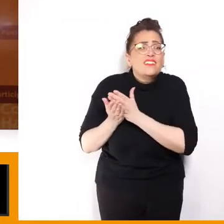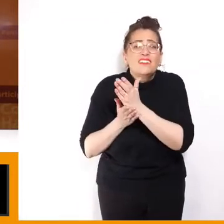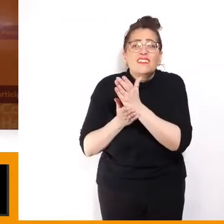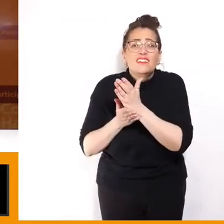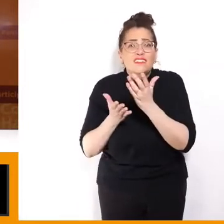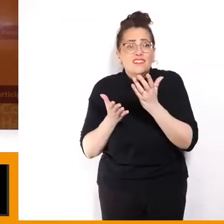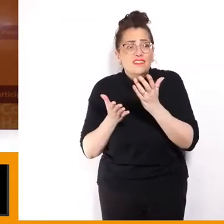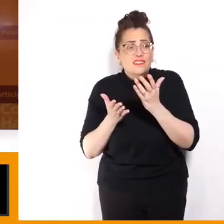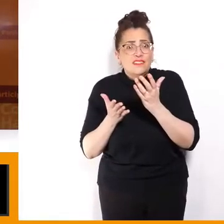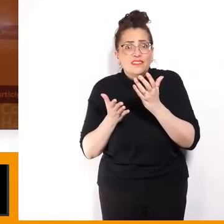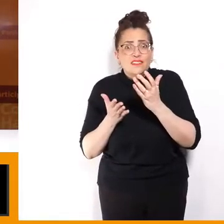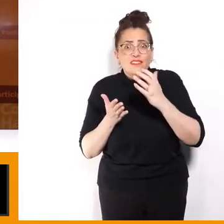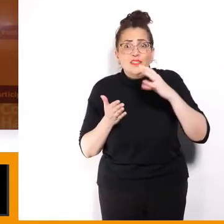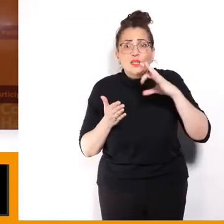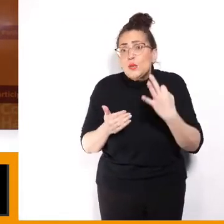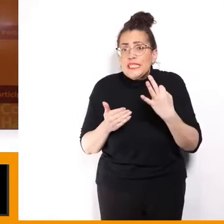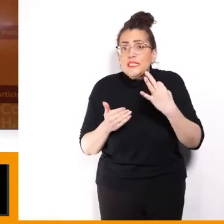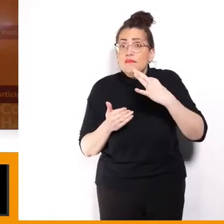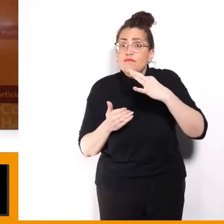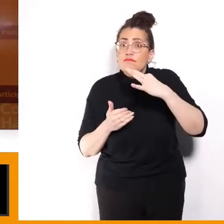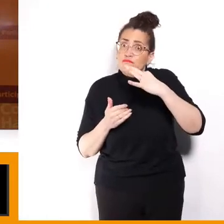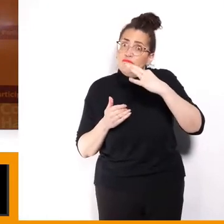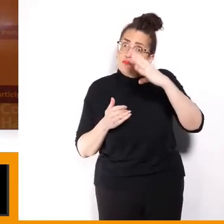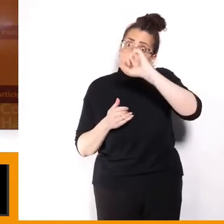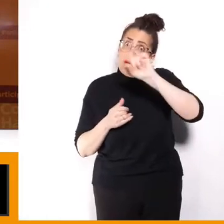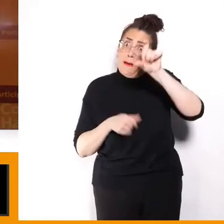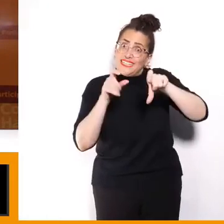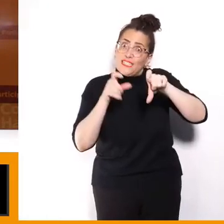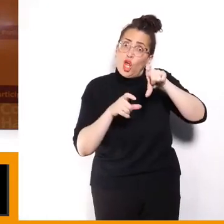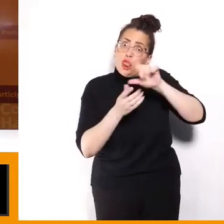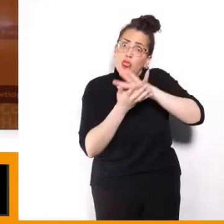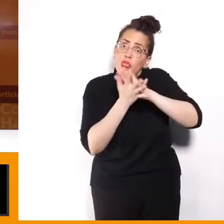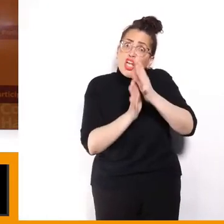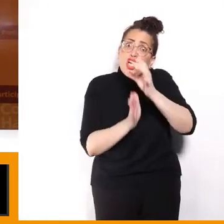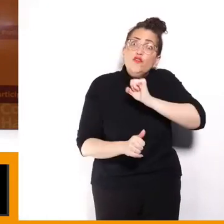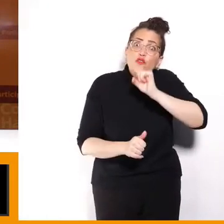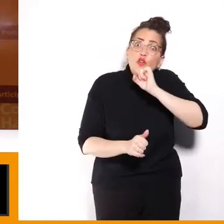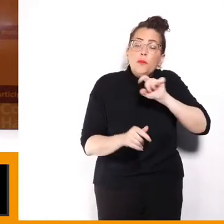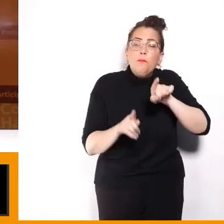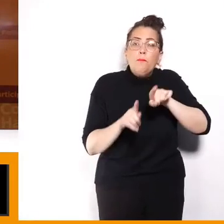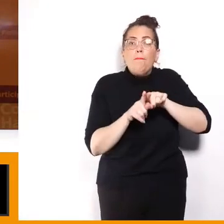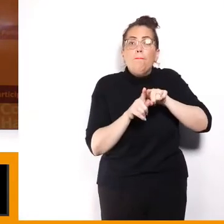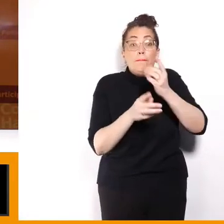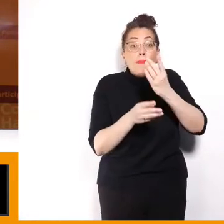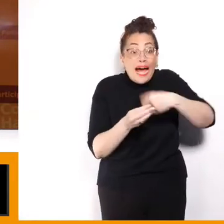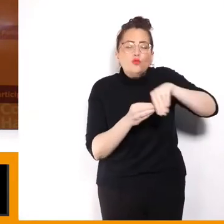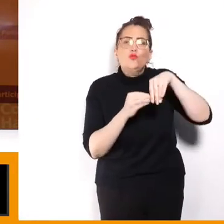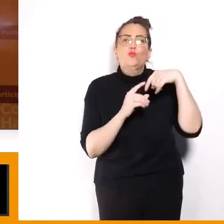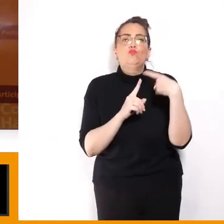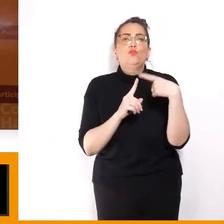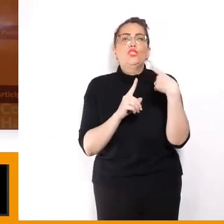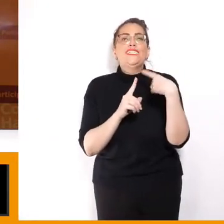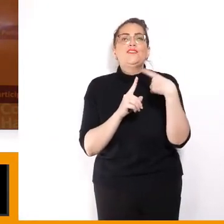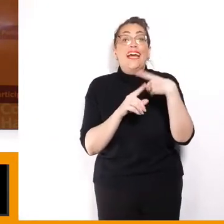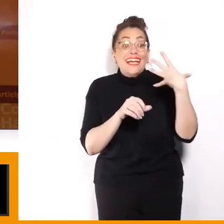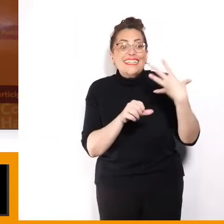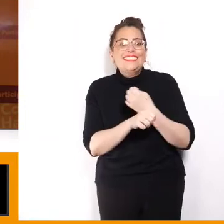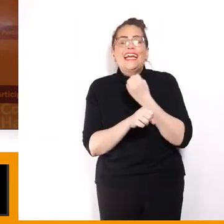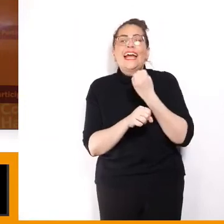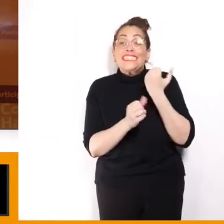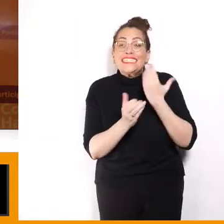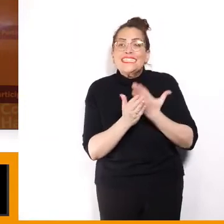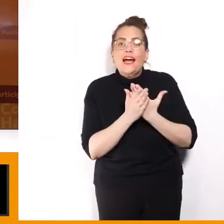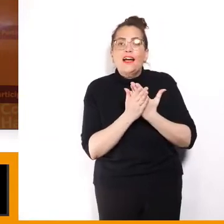plein de personnes, on a parlé beaucoup aussi du vieillissement, et donc il faut le tirer plutôt comme étant une plus-value. En échange de quoi? Ça veut dire qu'on sait aujourd'hui